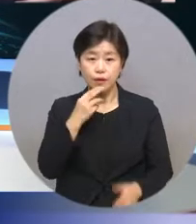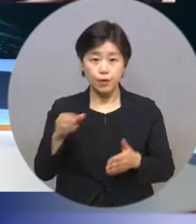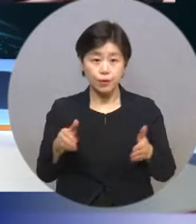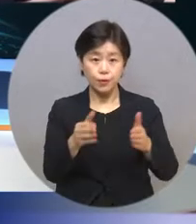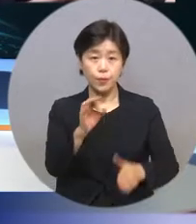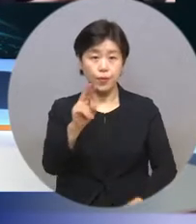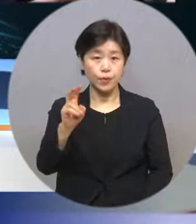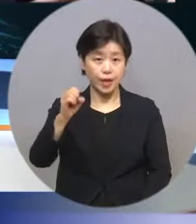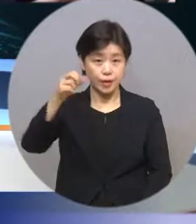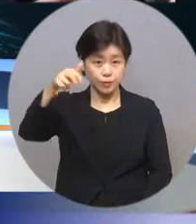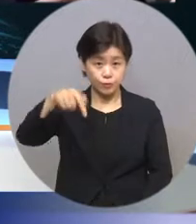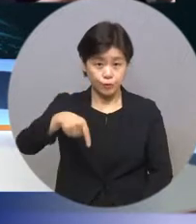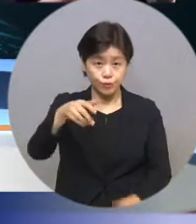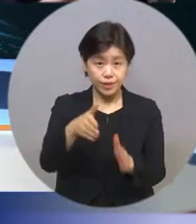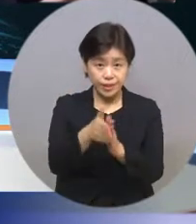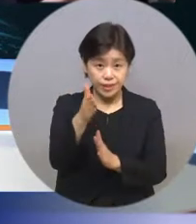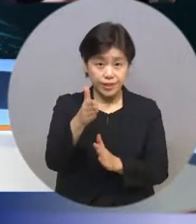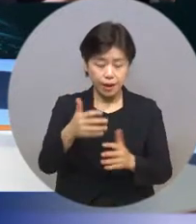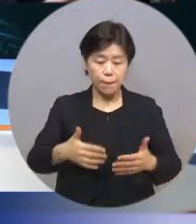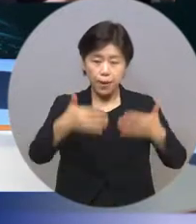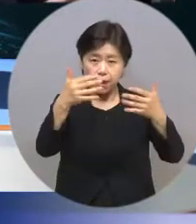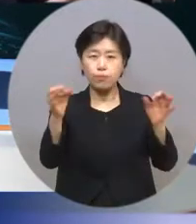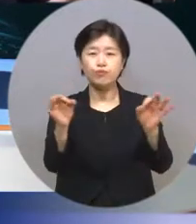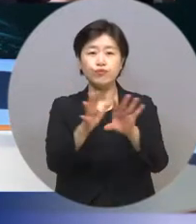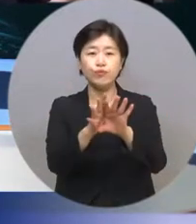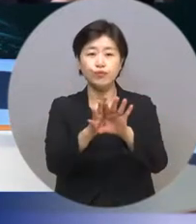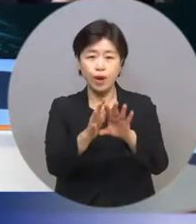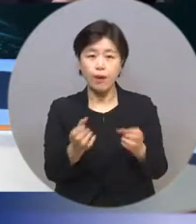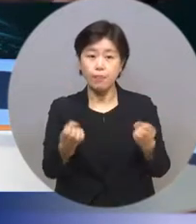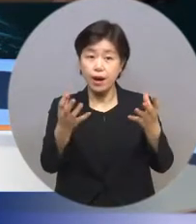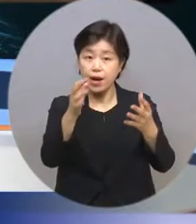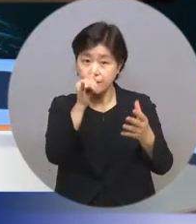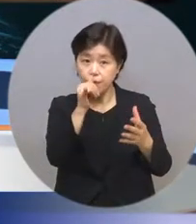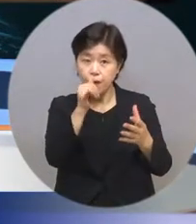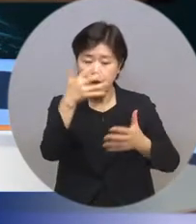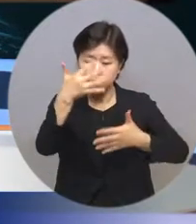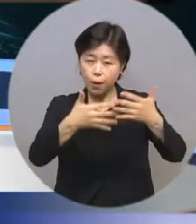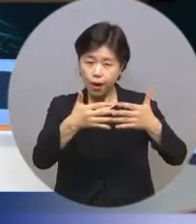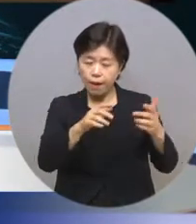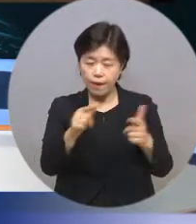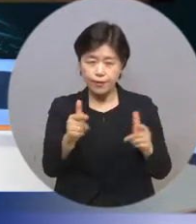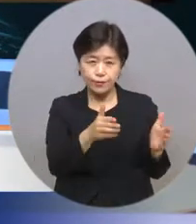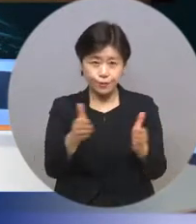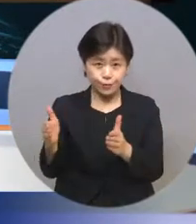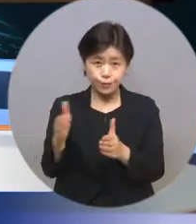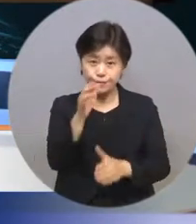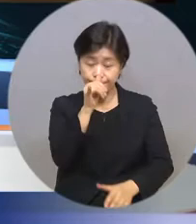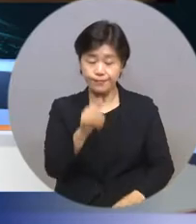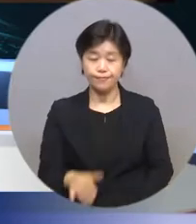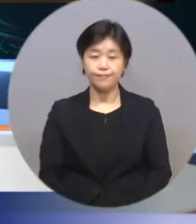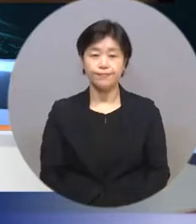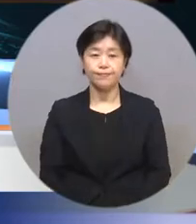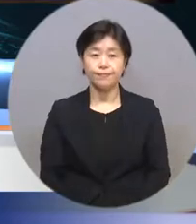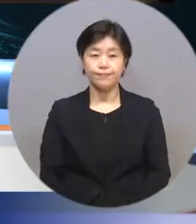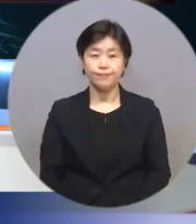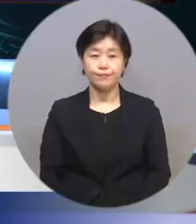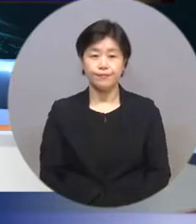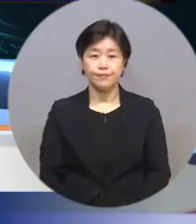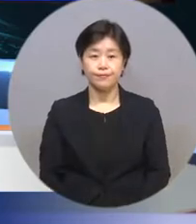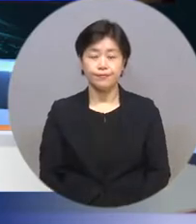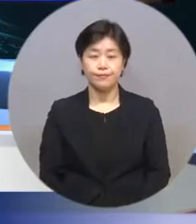경기도 양주시가 양주 베리어프리 포럼을 통해 배려 프리 영화제 준비에 한창입니다 보도에 정우선